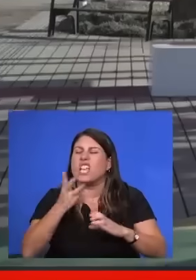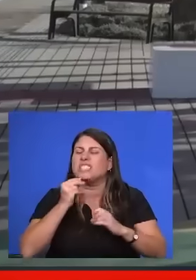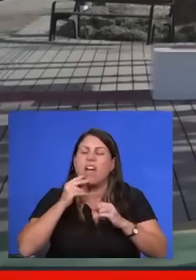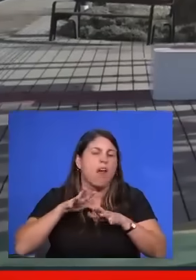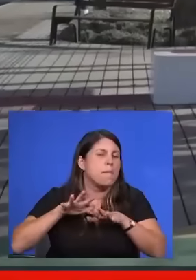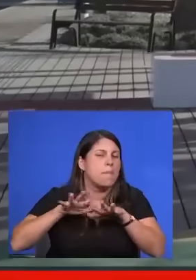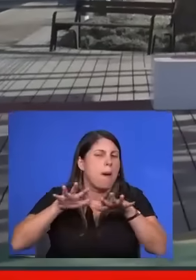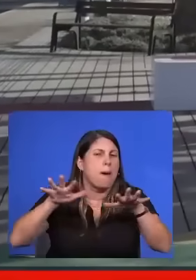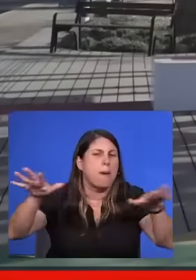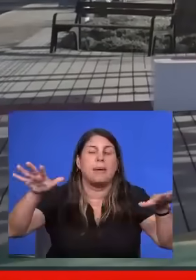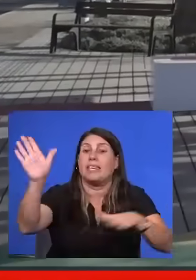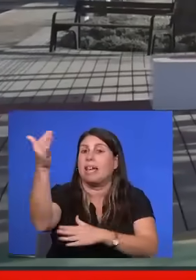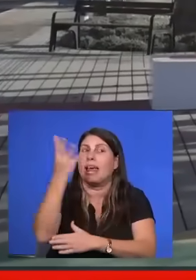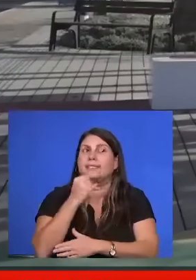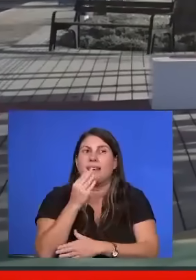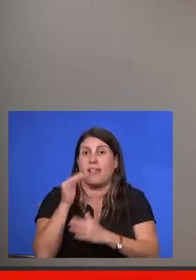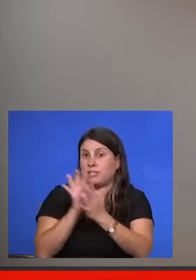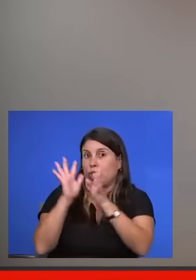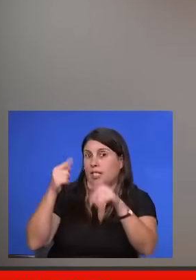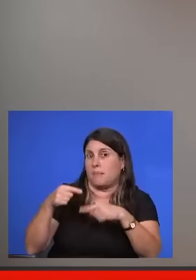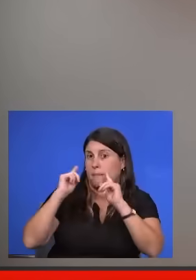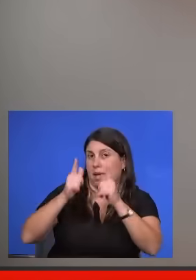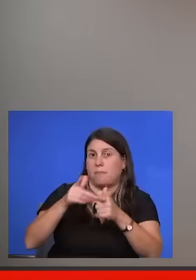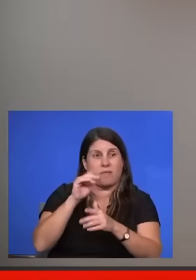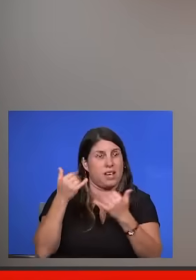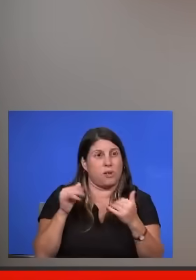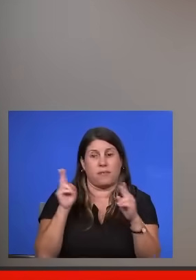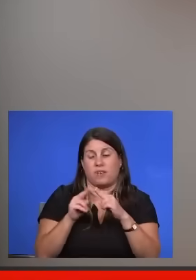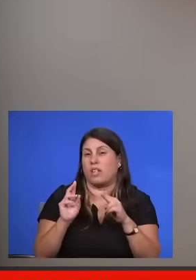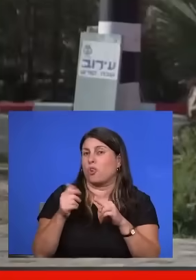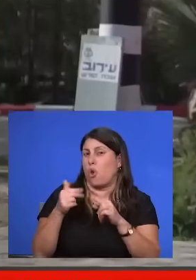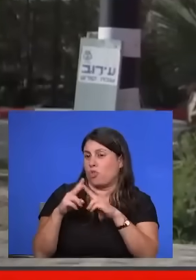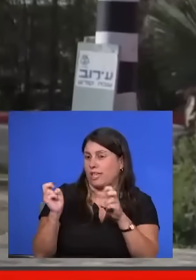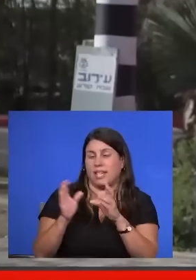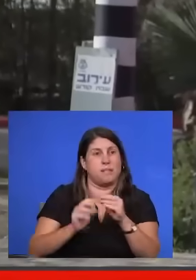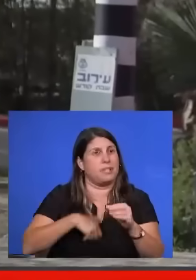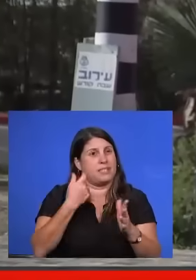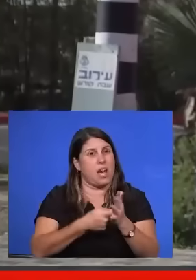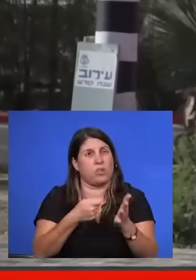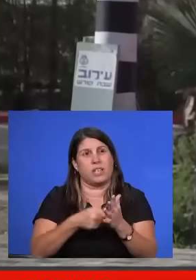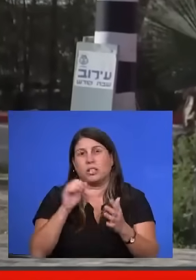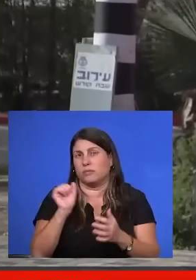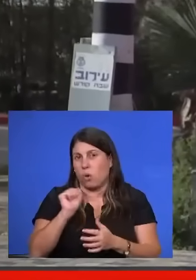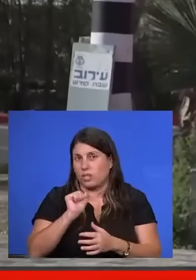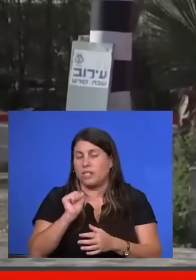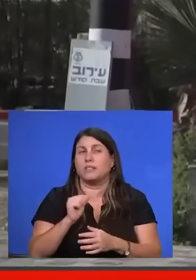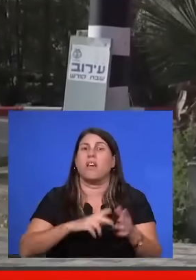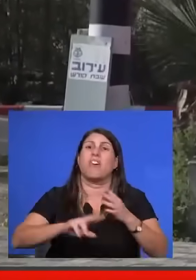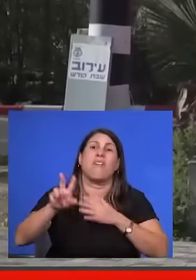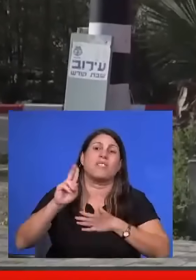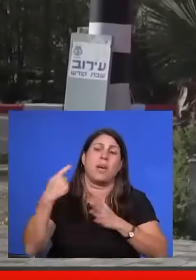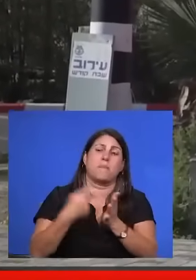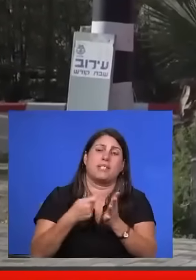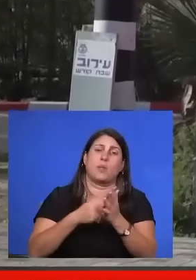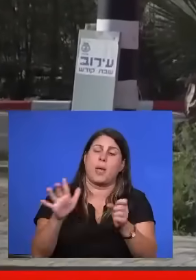תציף את כל פשעי ישראל בדגלי כחול לבן. 19 ימים ללחימה, ורק היום נפגש ראש העיר דנינו עם שר האוצר סמוטריץ', שהבטיח פיצוי מלא